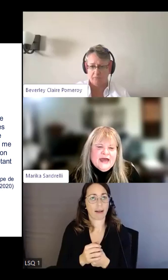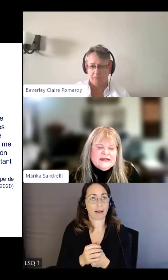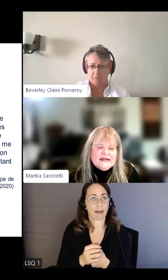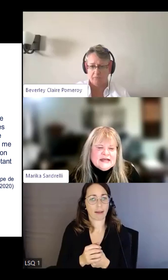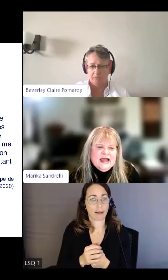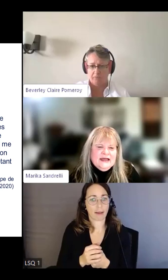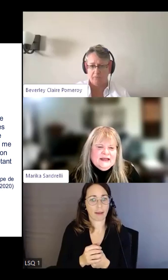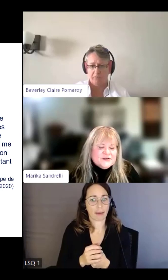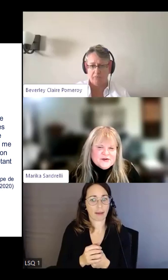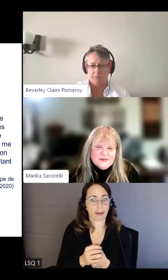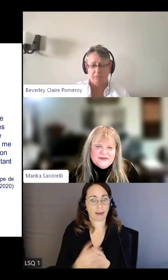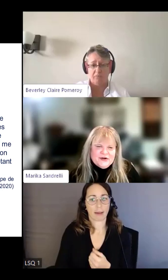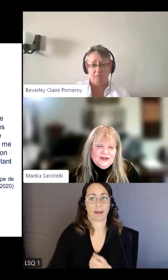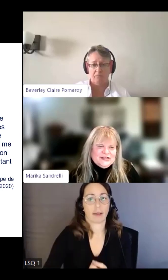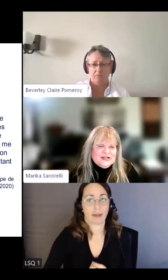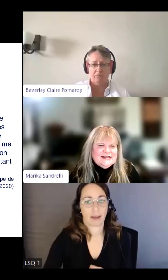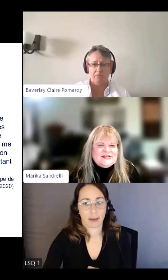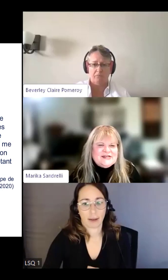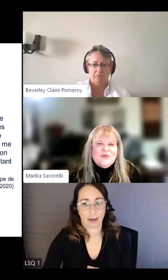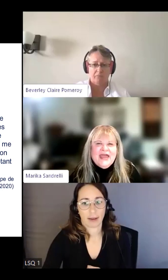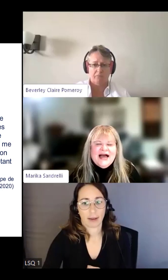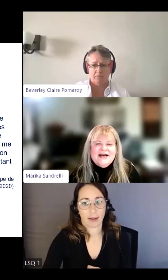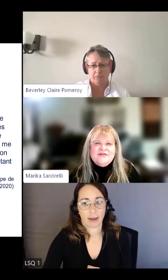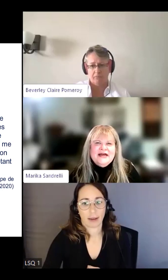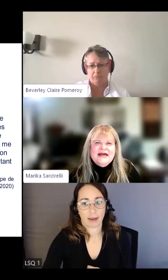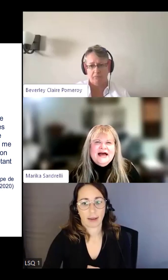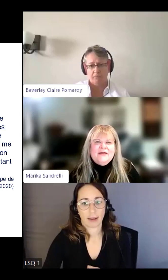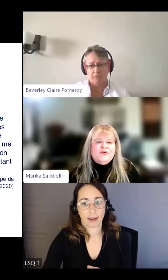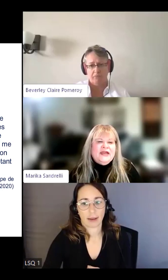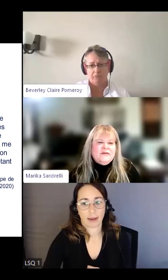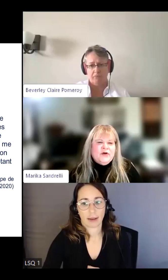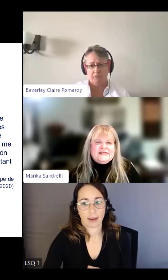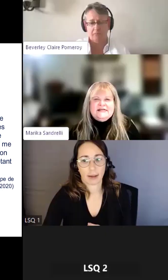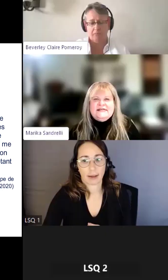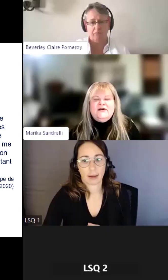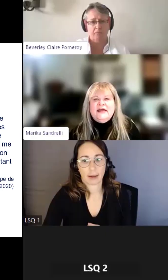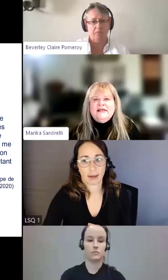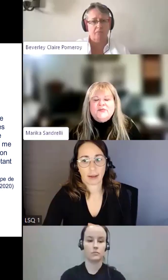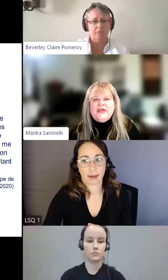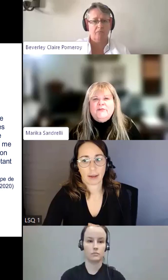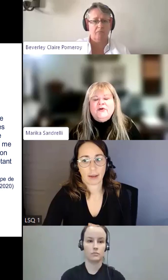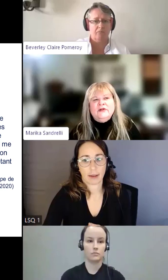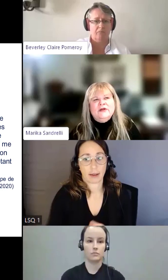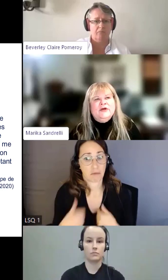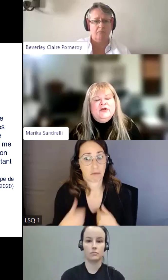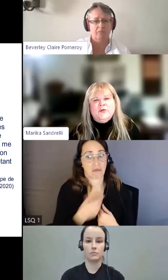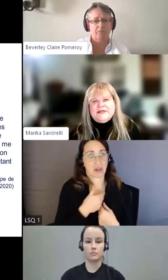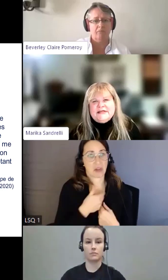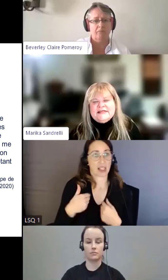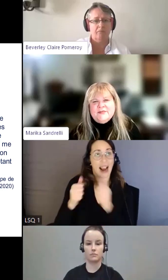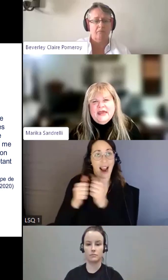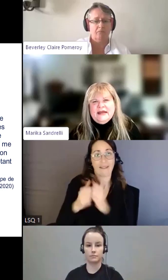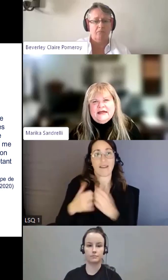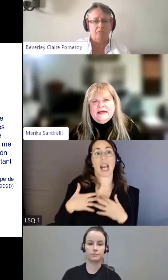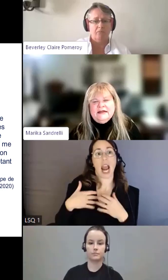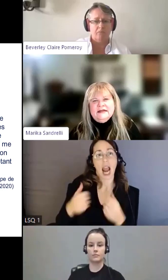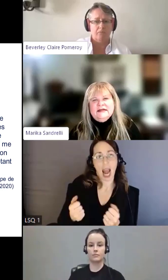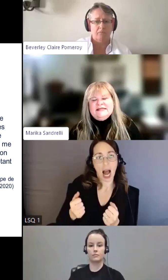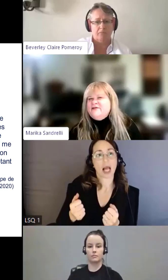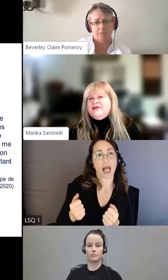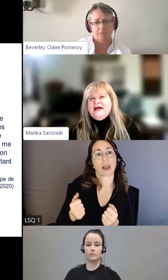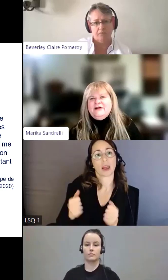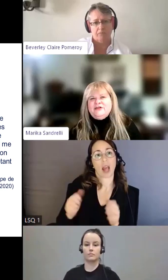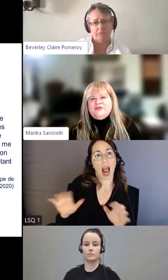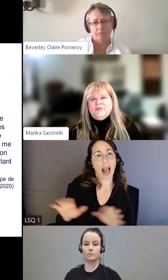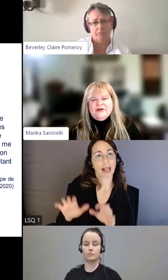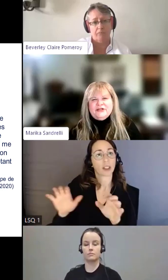un contrat, si on veut, avec Health Actions Canada pour ça. Donc, nous avons fait une évaluation des gens